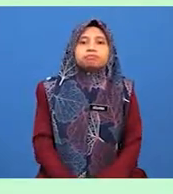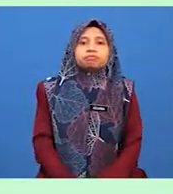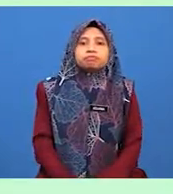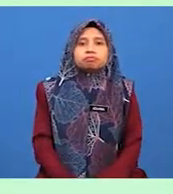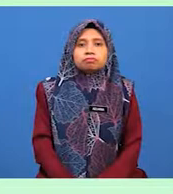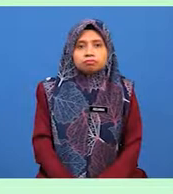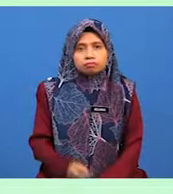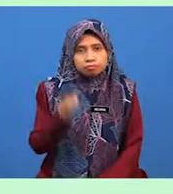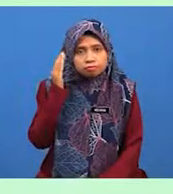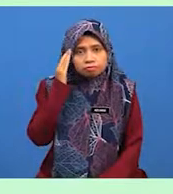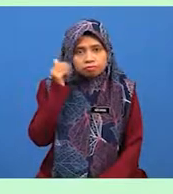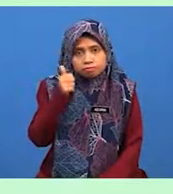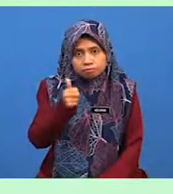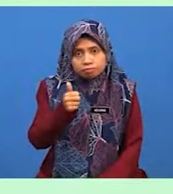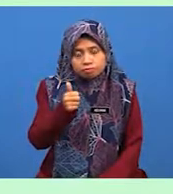Tahu?